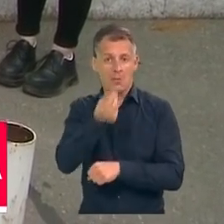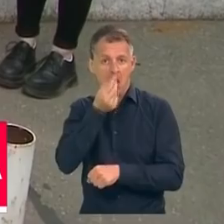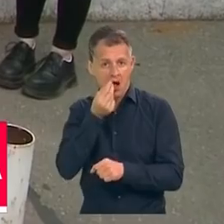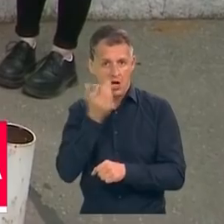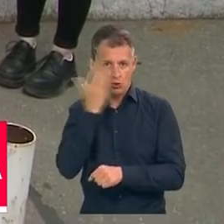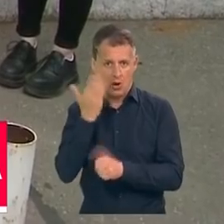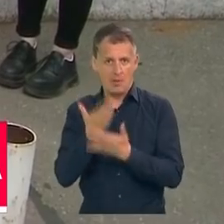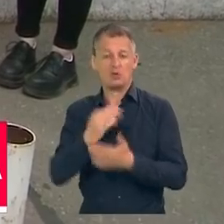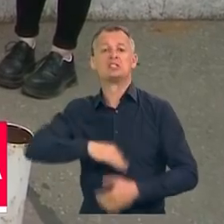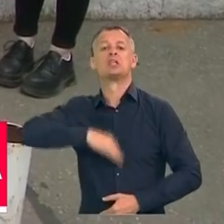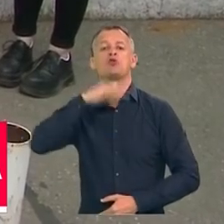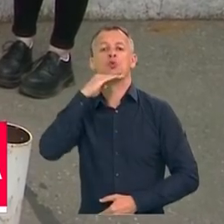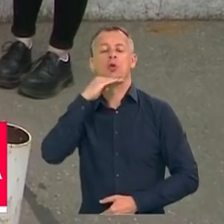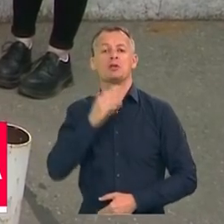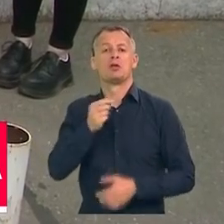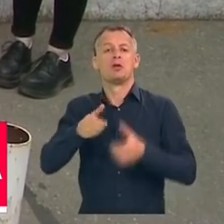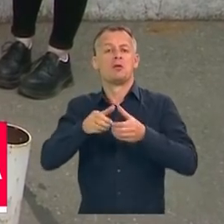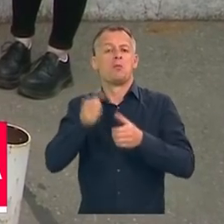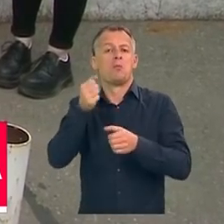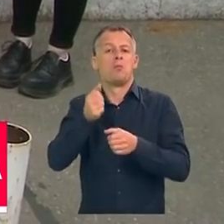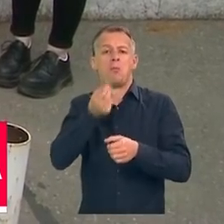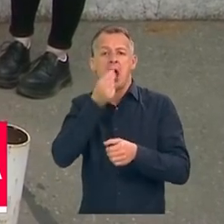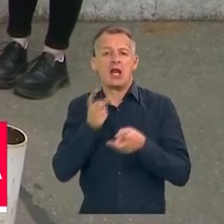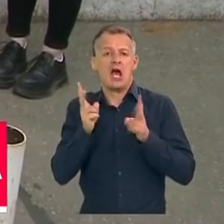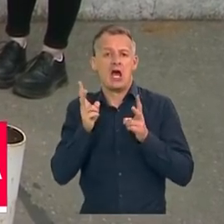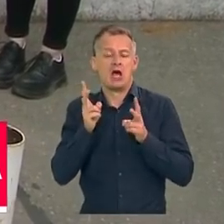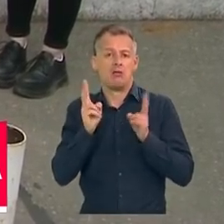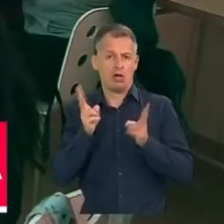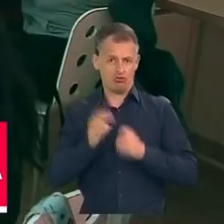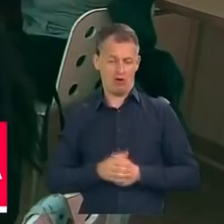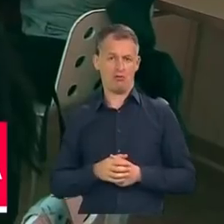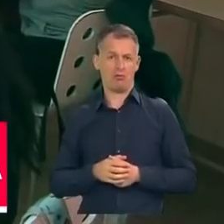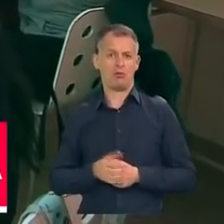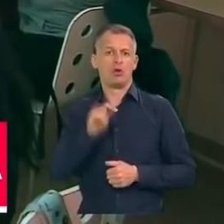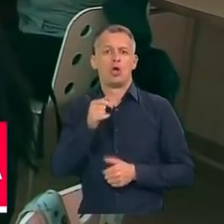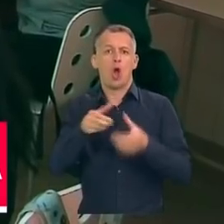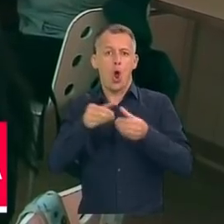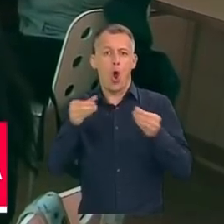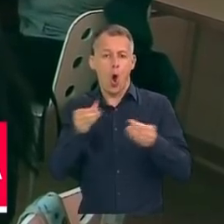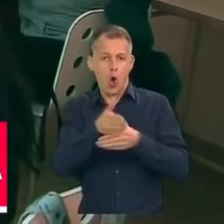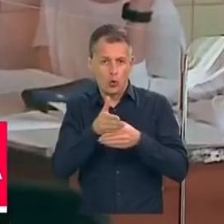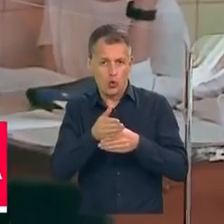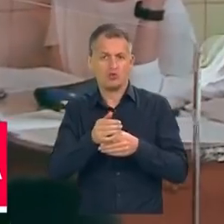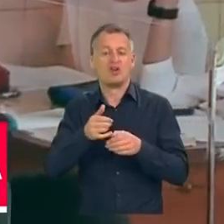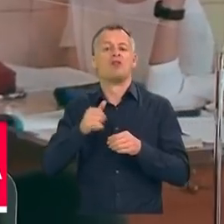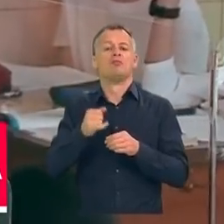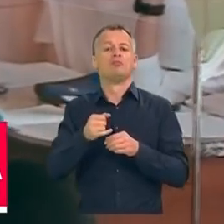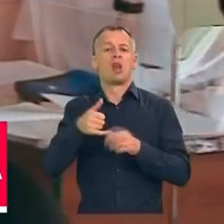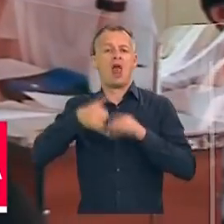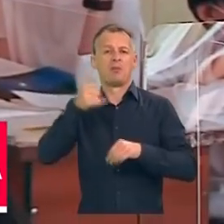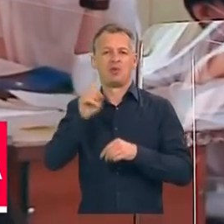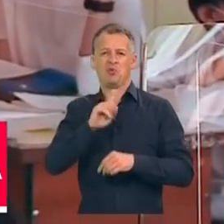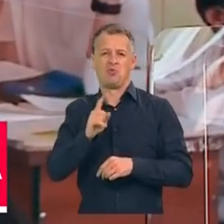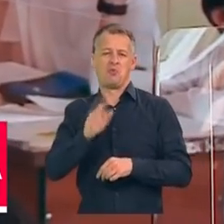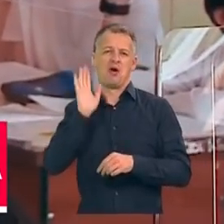că s-au săturat de sandvișuri reci. Cornul și laptele este un program care de mult nu mai este o opțiune. Îl apreciază atât cei care